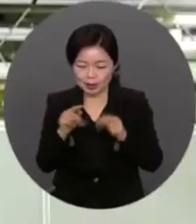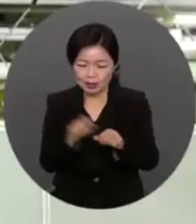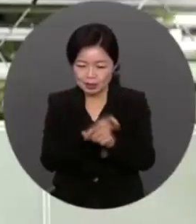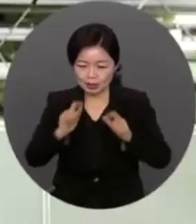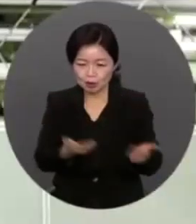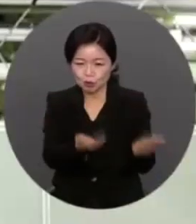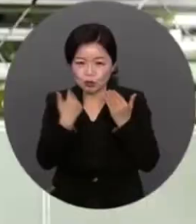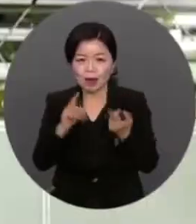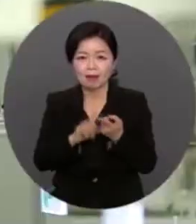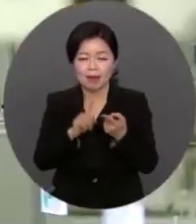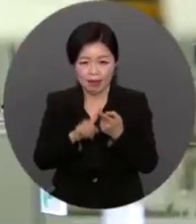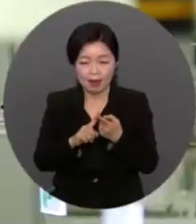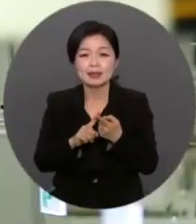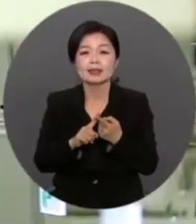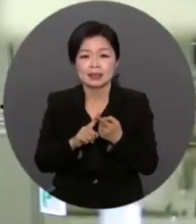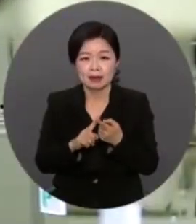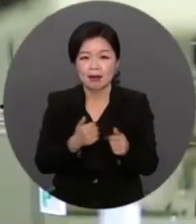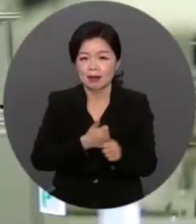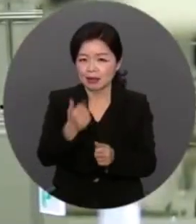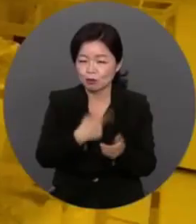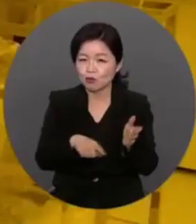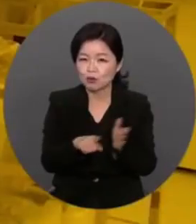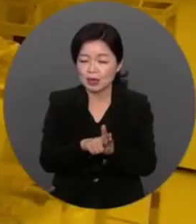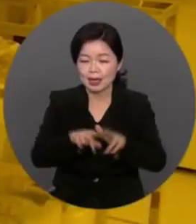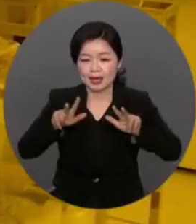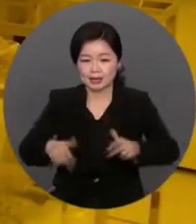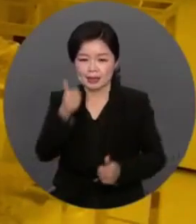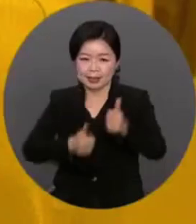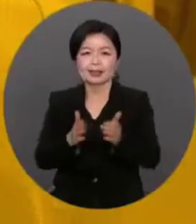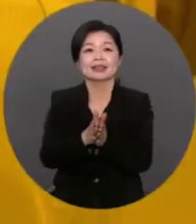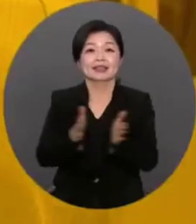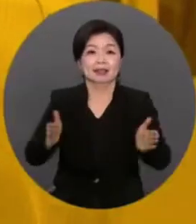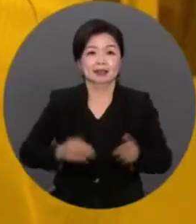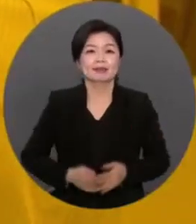또 다른 경쟁에서의 살아남기는 이제 시작입니다. MBC 뉴스 주현정입니다.